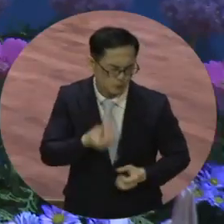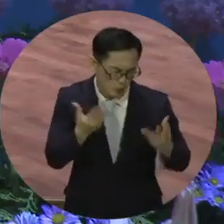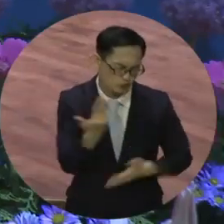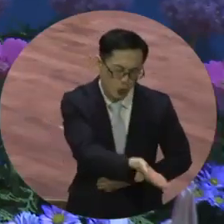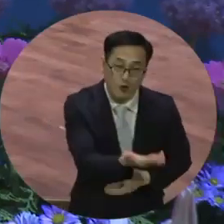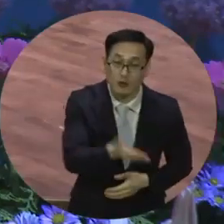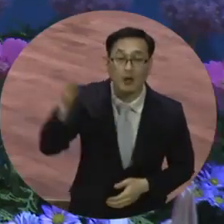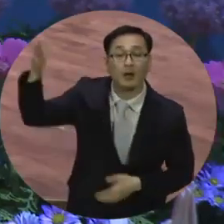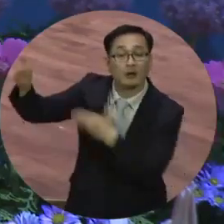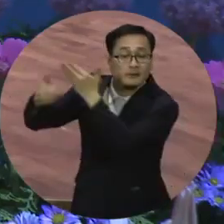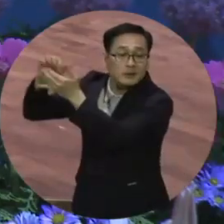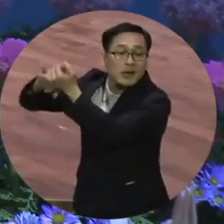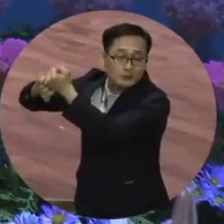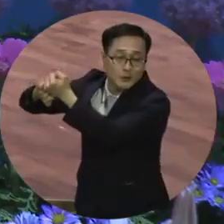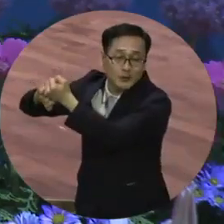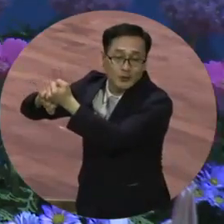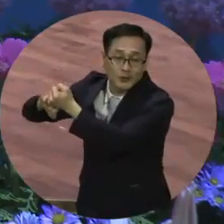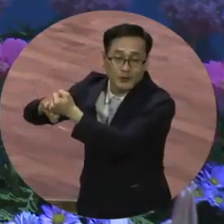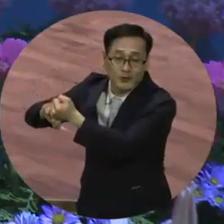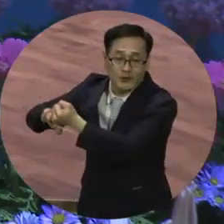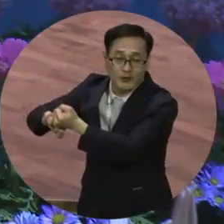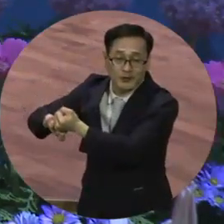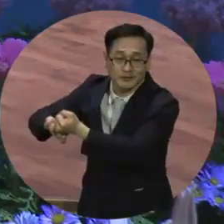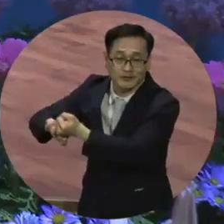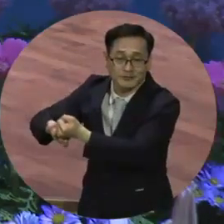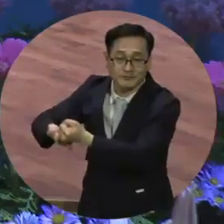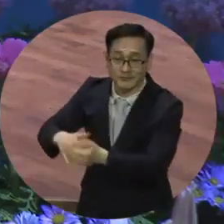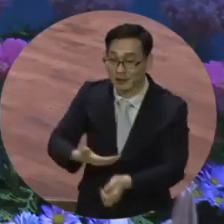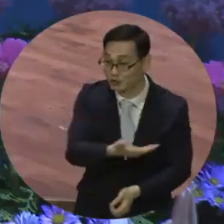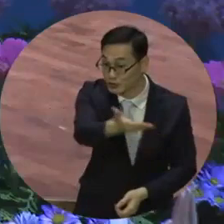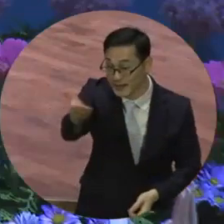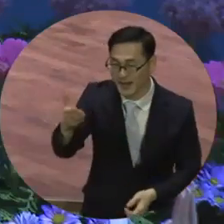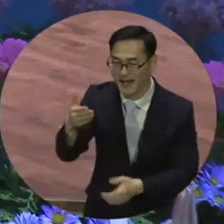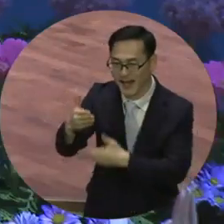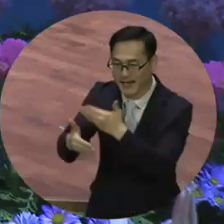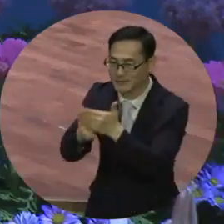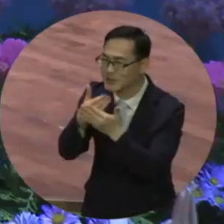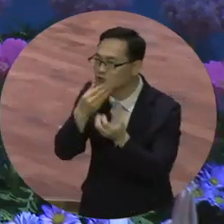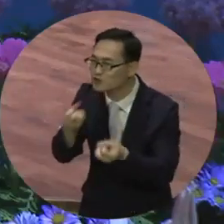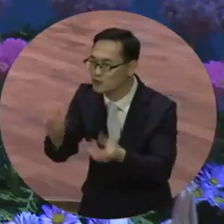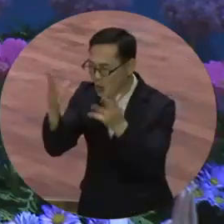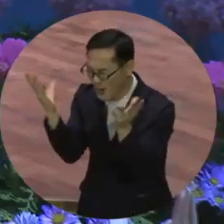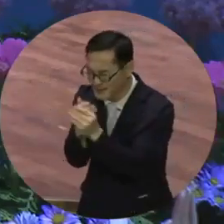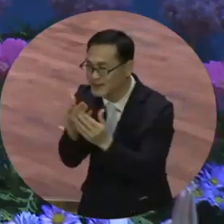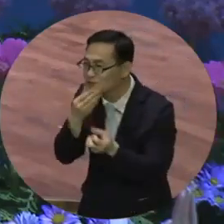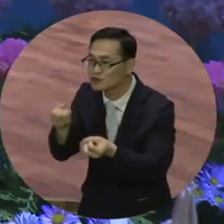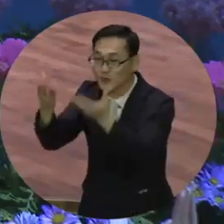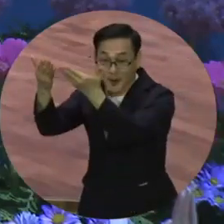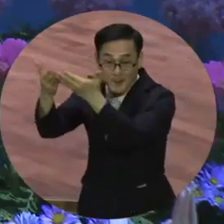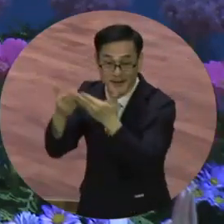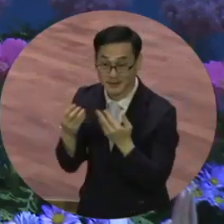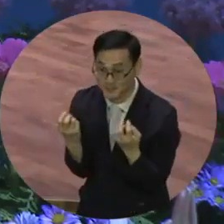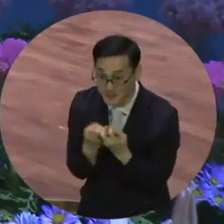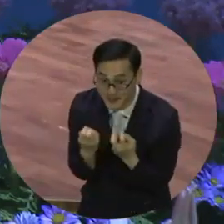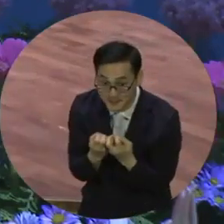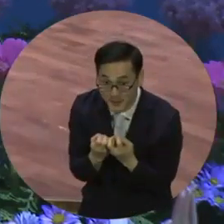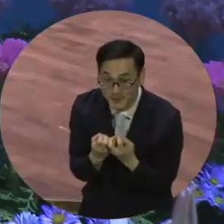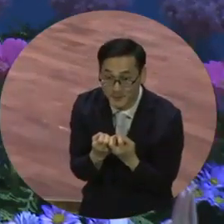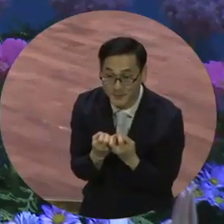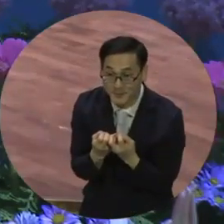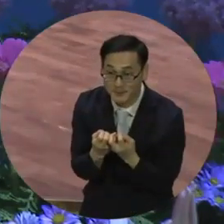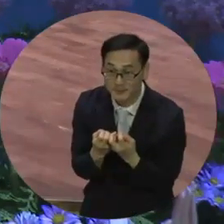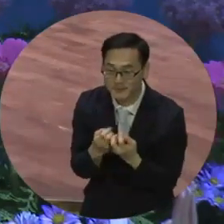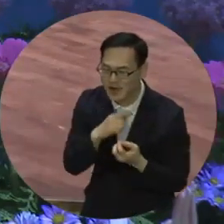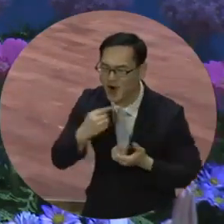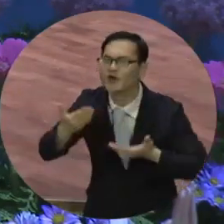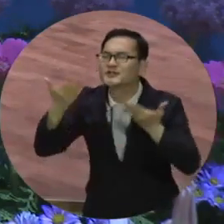헌신은요 하나님의 절대 축복을 받는 비결입니다. 하나님의 절대 축복 받는 비결. 크게 한번 아멘